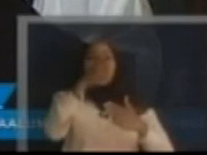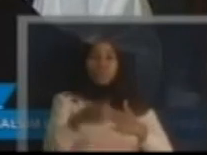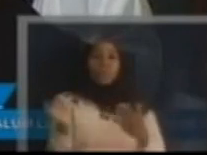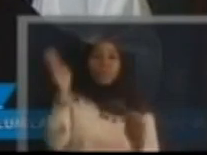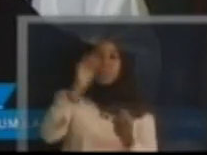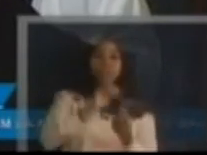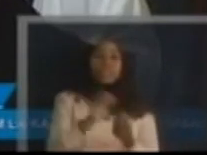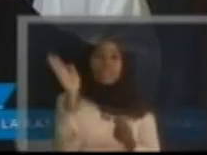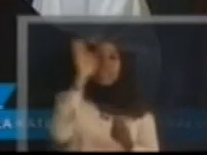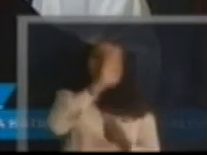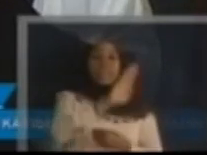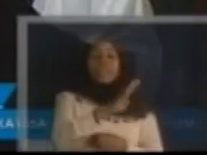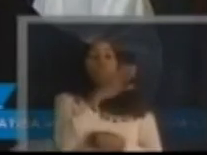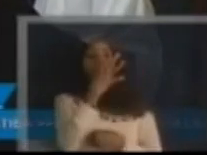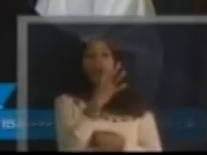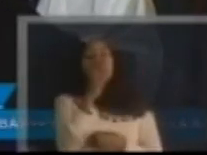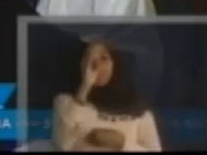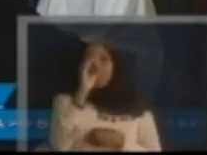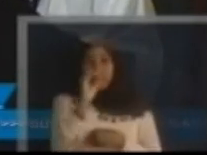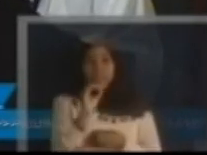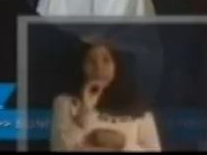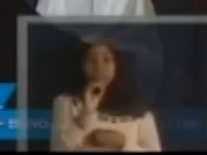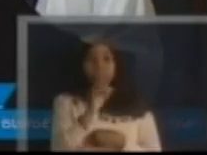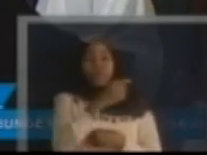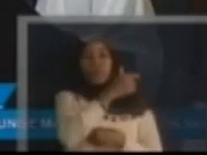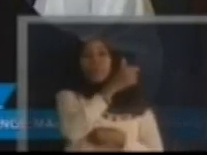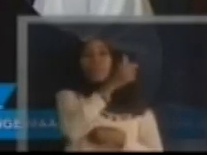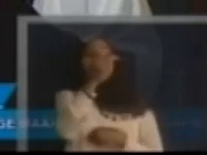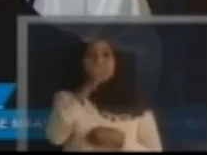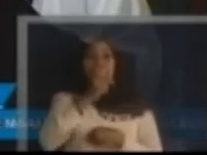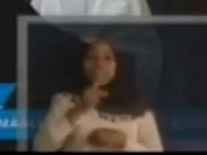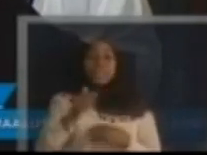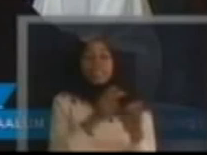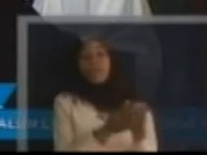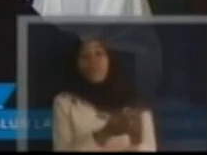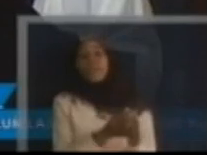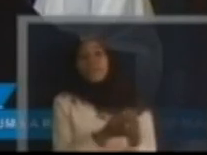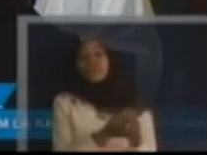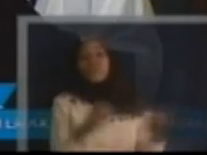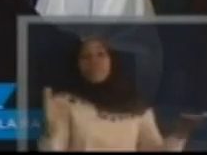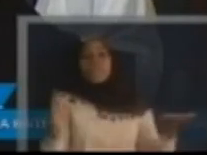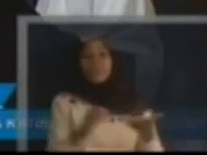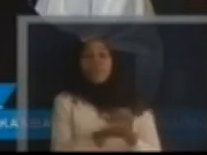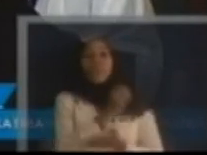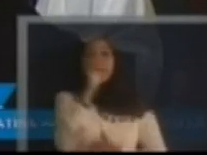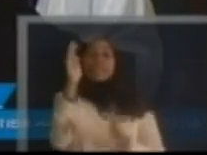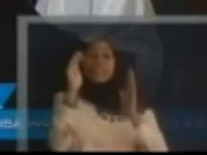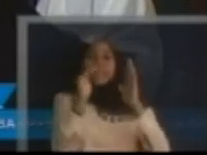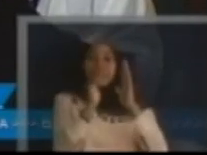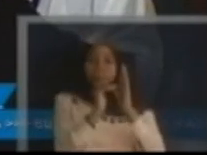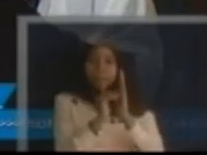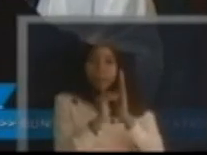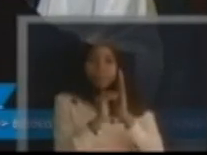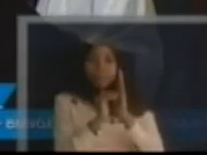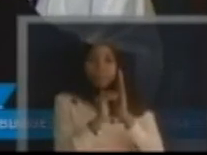na hapa. Watanzania wanasubiri kupata katiba. Wanasubiri kupata katiba